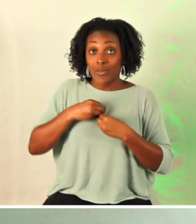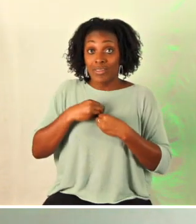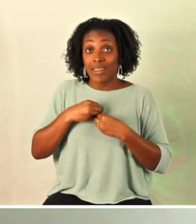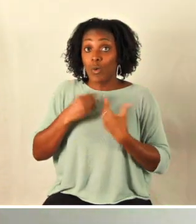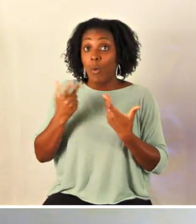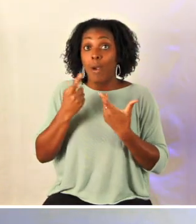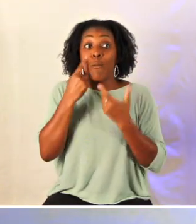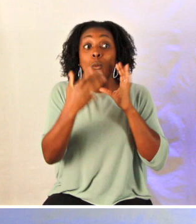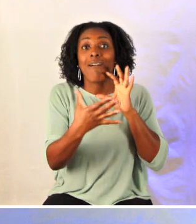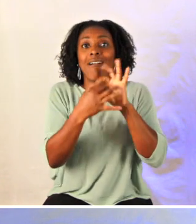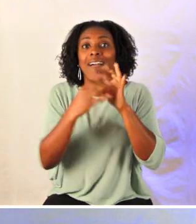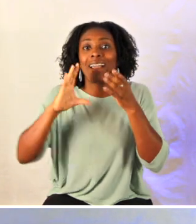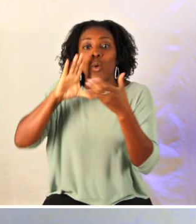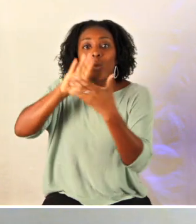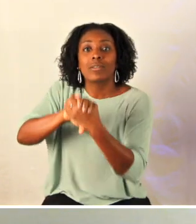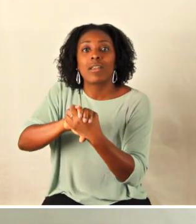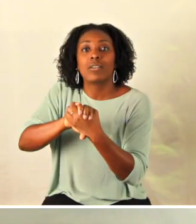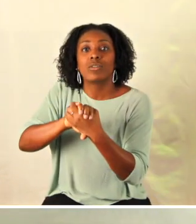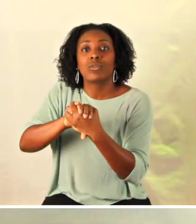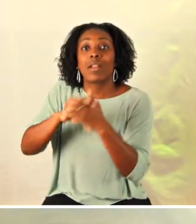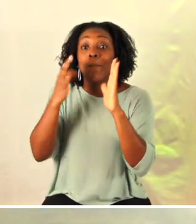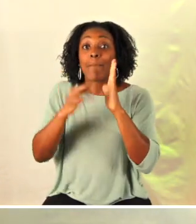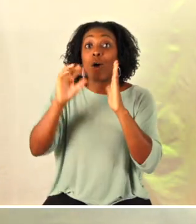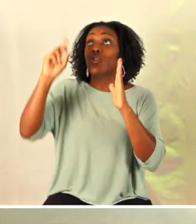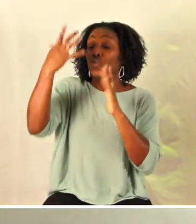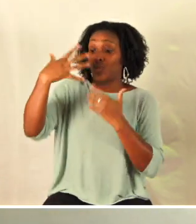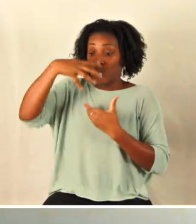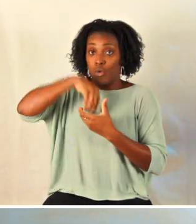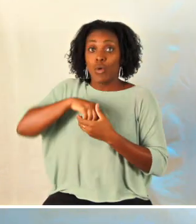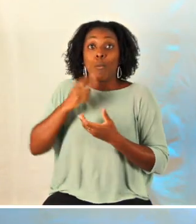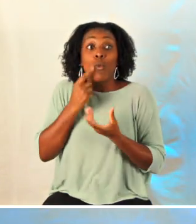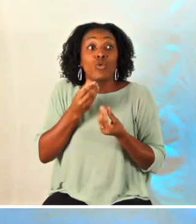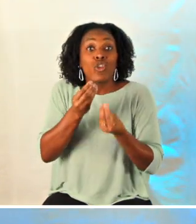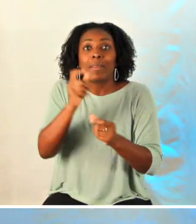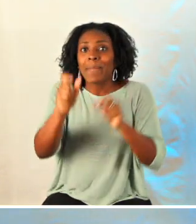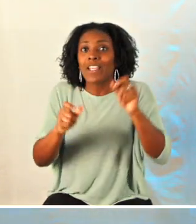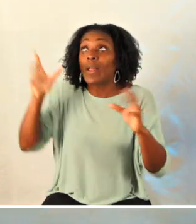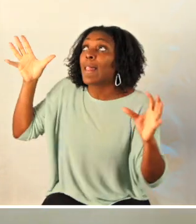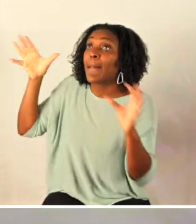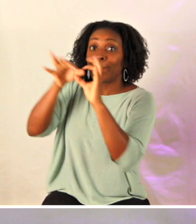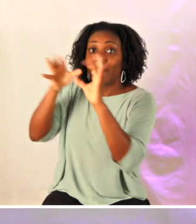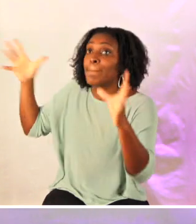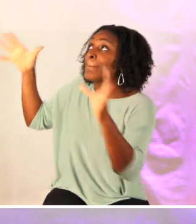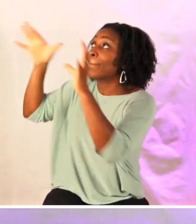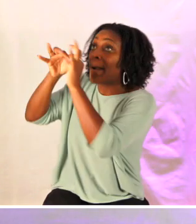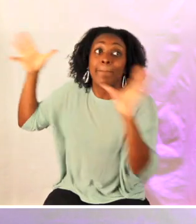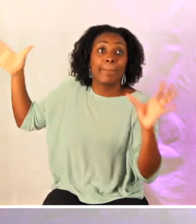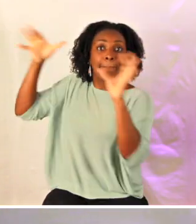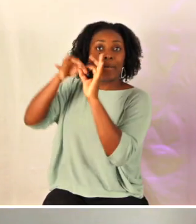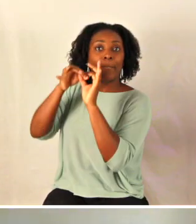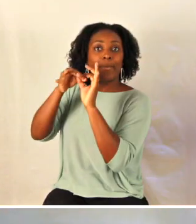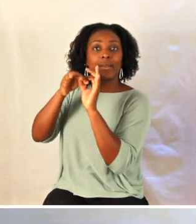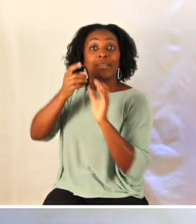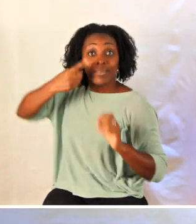moi, il y a cette parole de Dieu qui est là pour réconcilier, amener la réconciliation entre l'homme